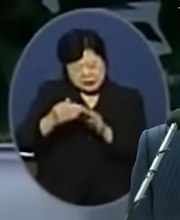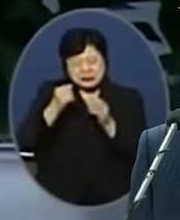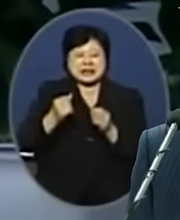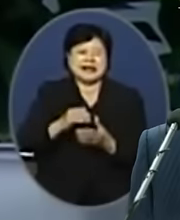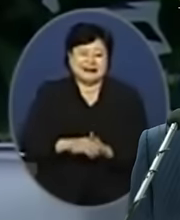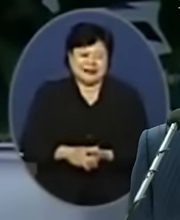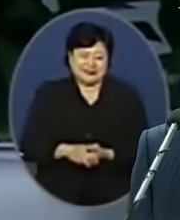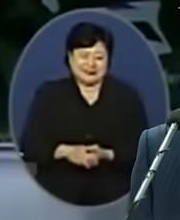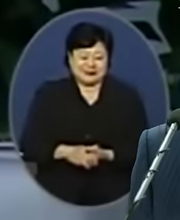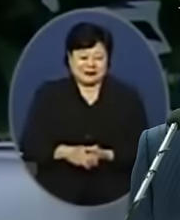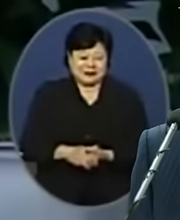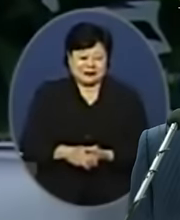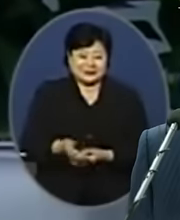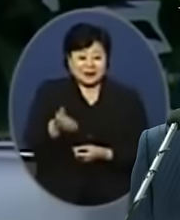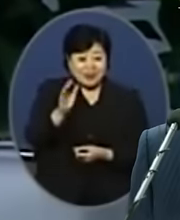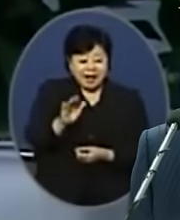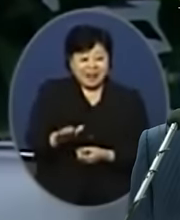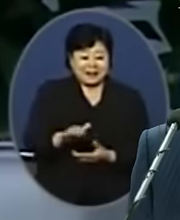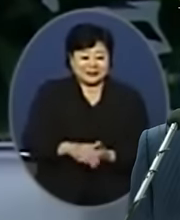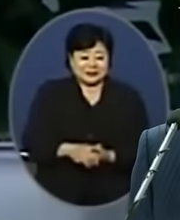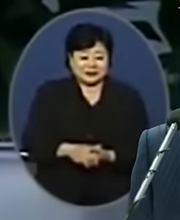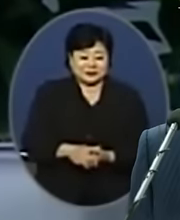못 삽니다.